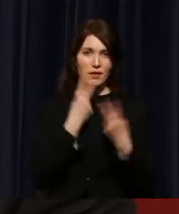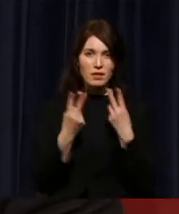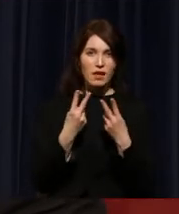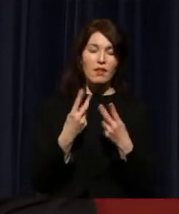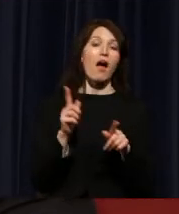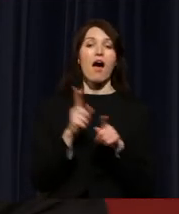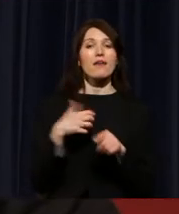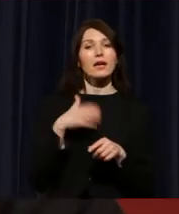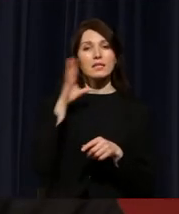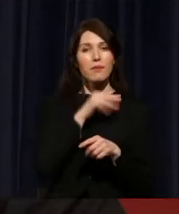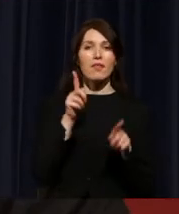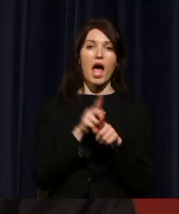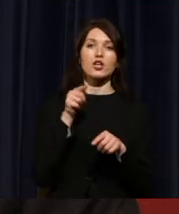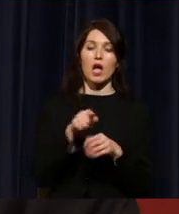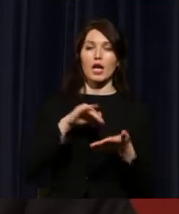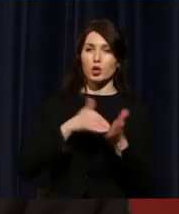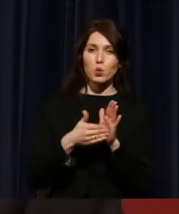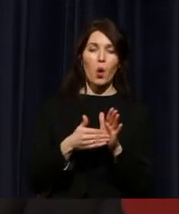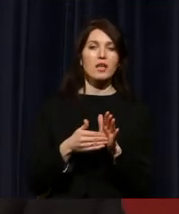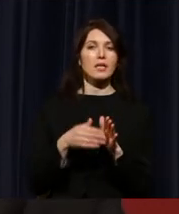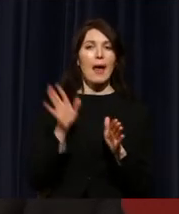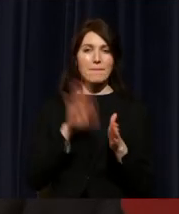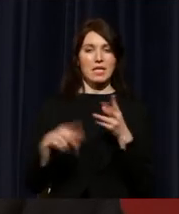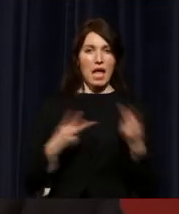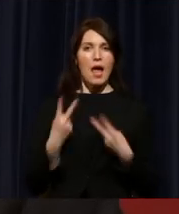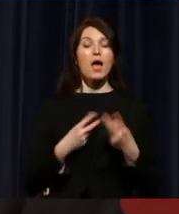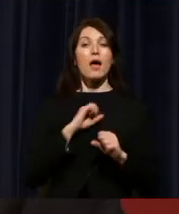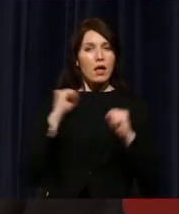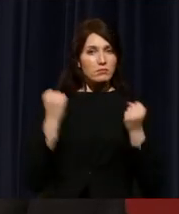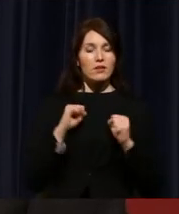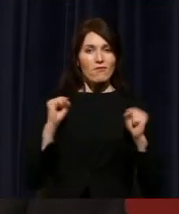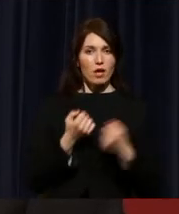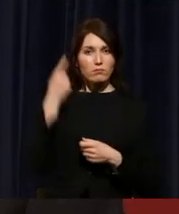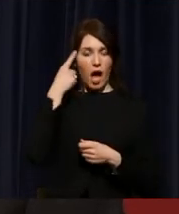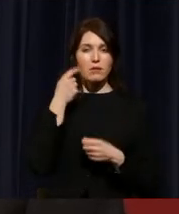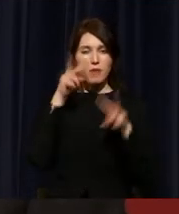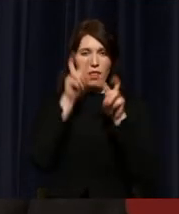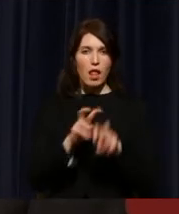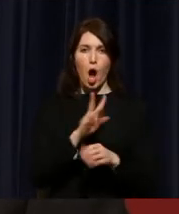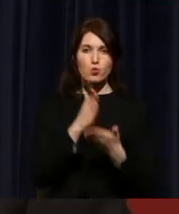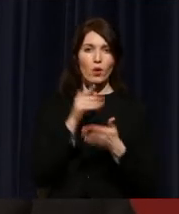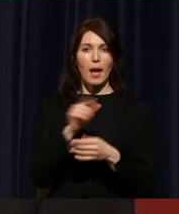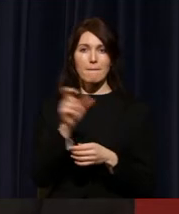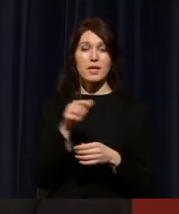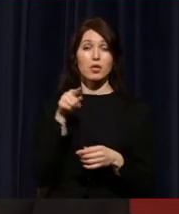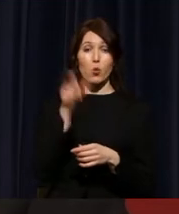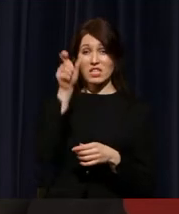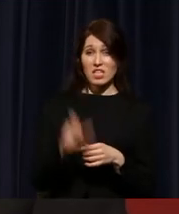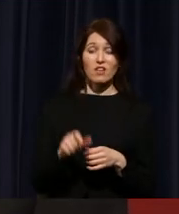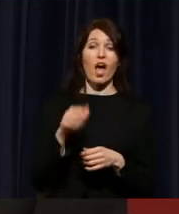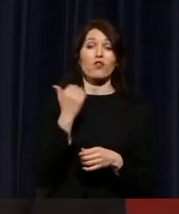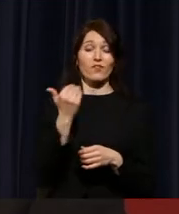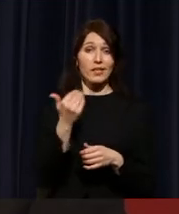ir jāspēj arī šādā situācijā bezkaislīgi spēt analizēt, kas notiek tajā brīdī ar konkrēto cilvēku, ar viņu